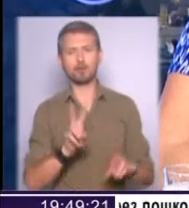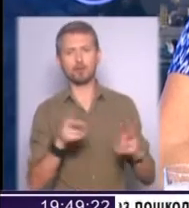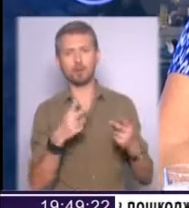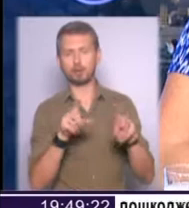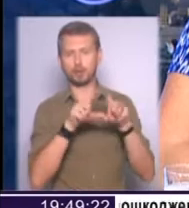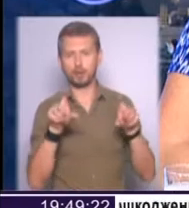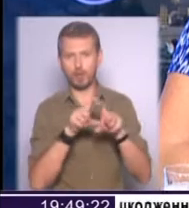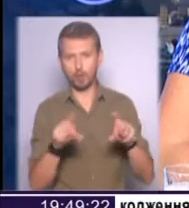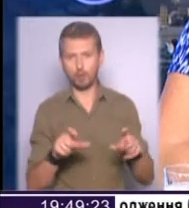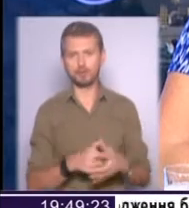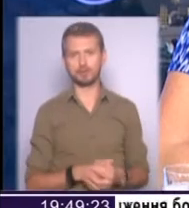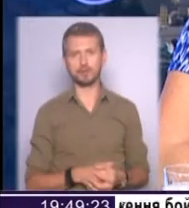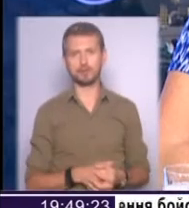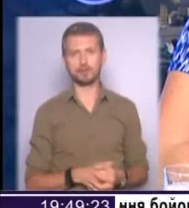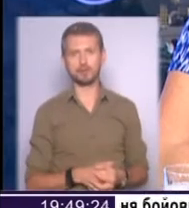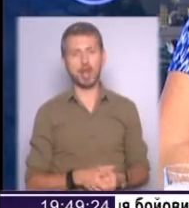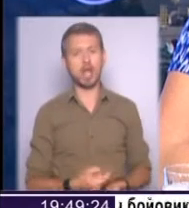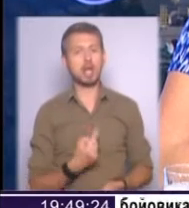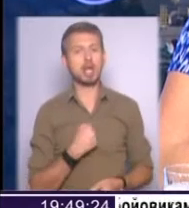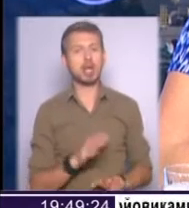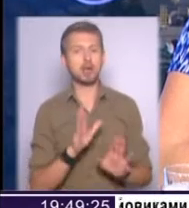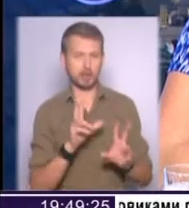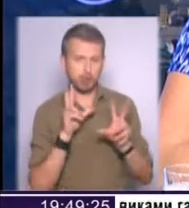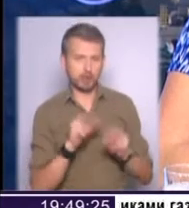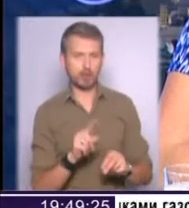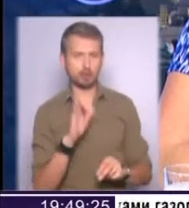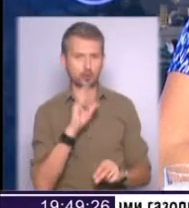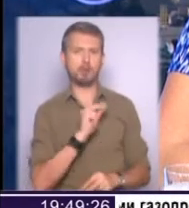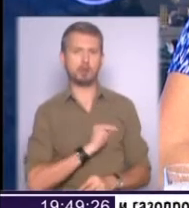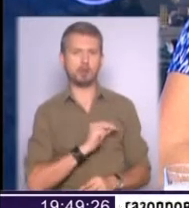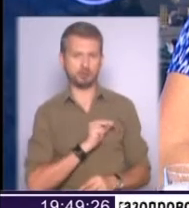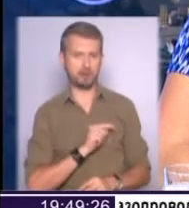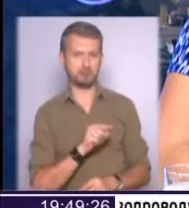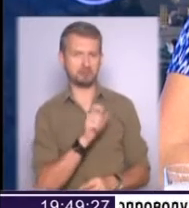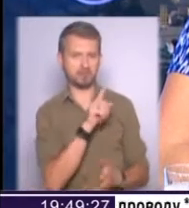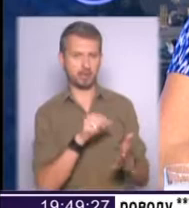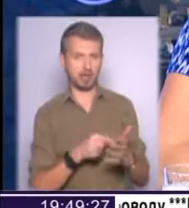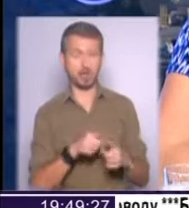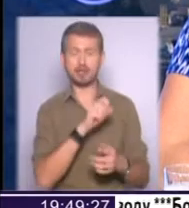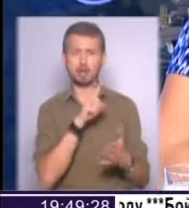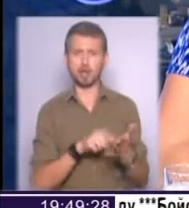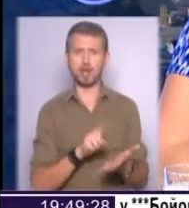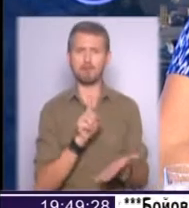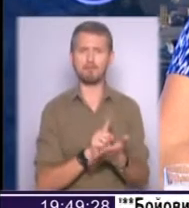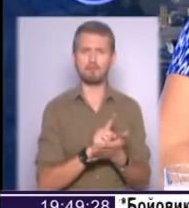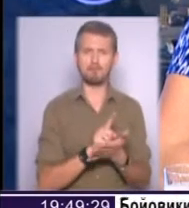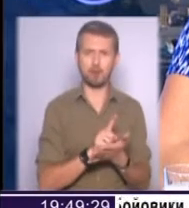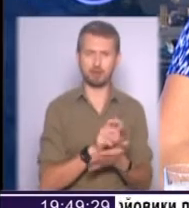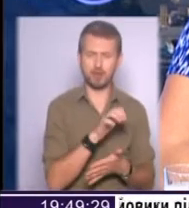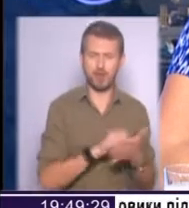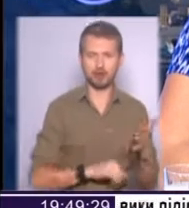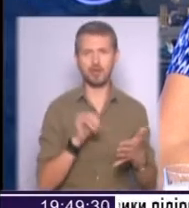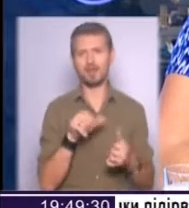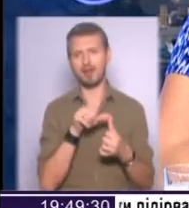установ. Я тільки обіцяю, що ми будемо працювати над цим, а це питання і податків, і